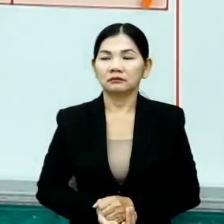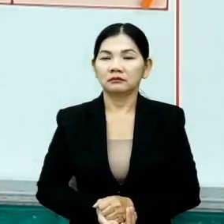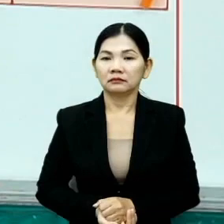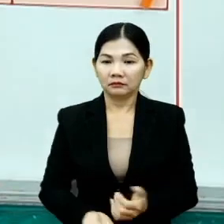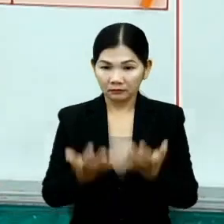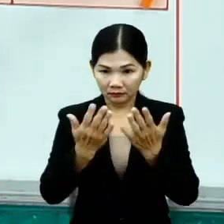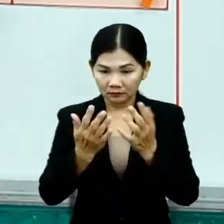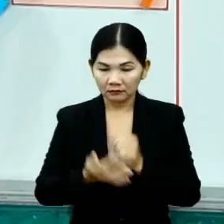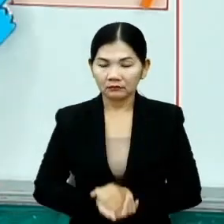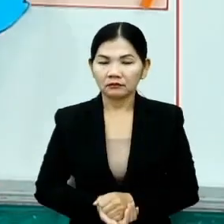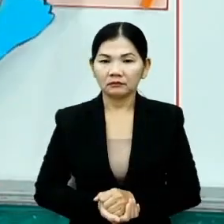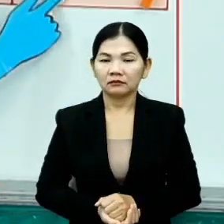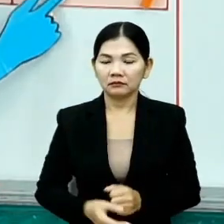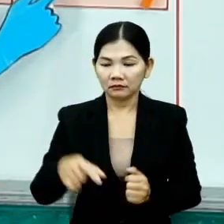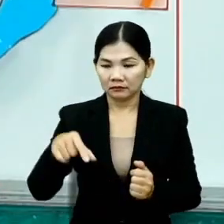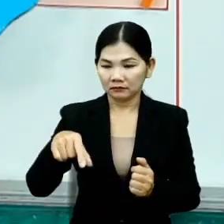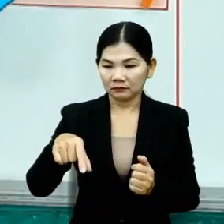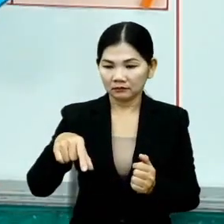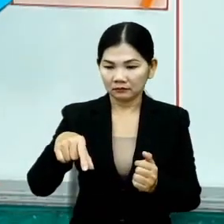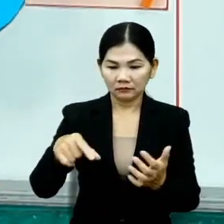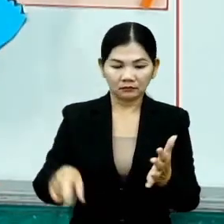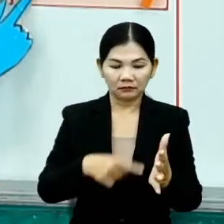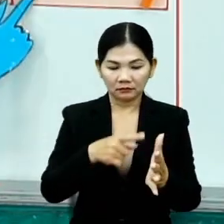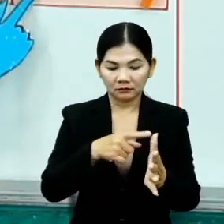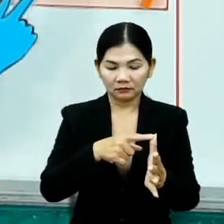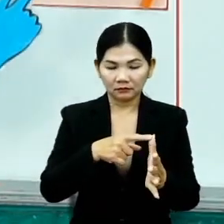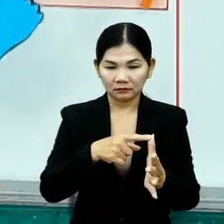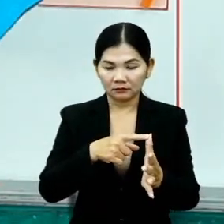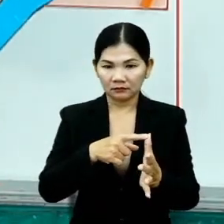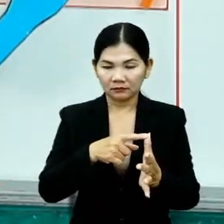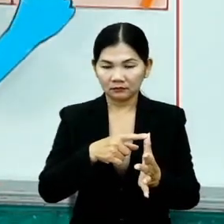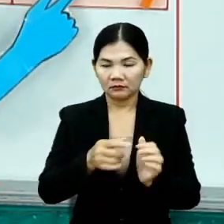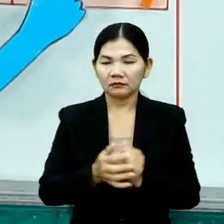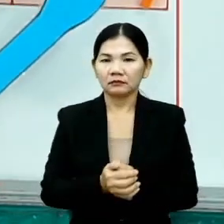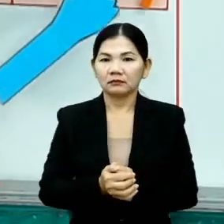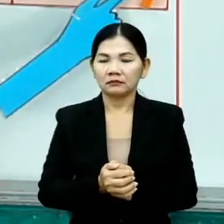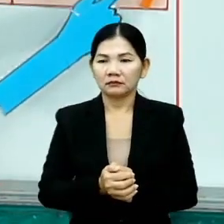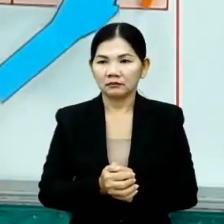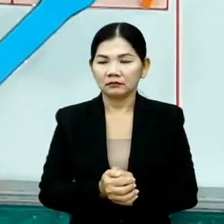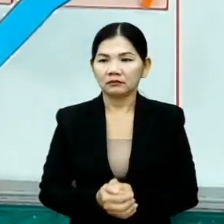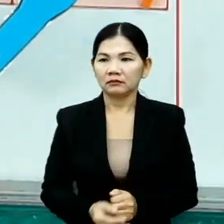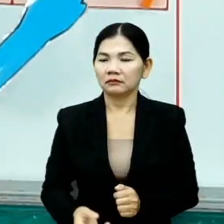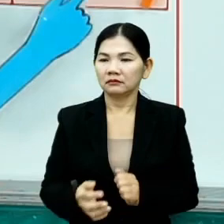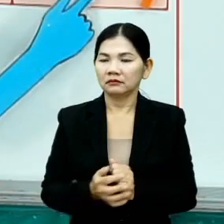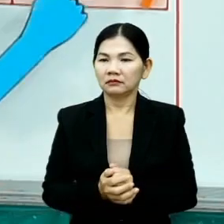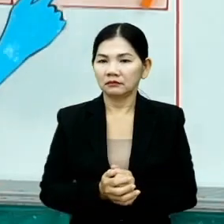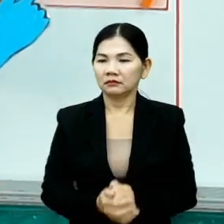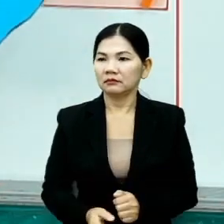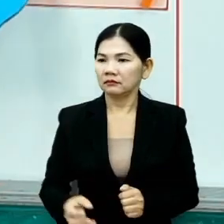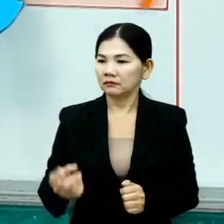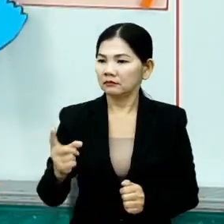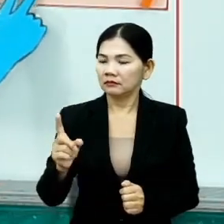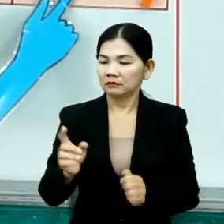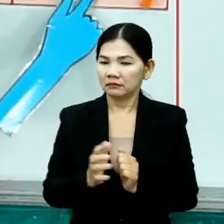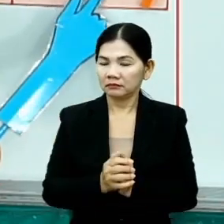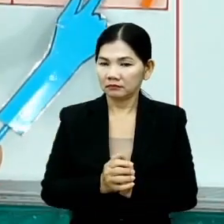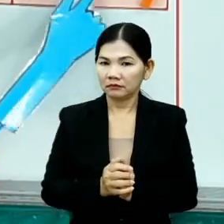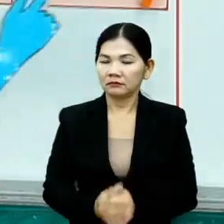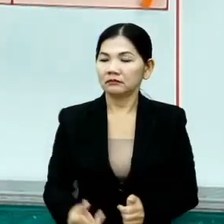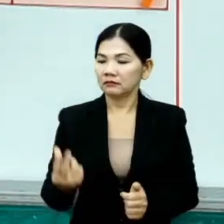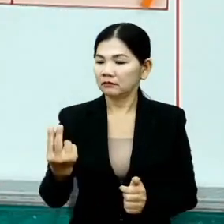tiền toán co á cả po á phả ca